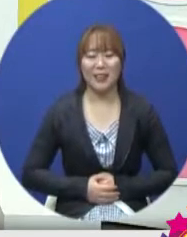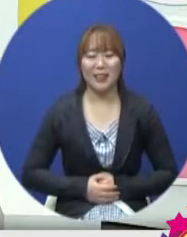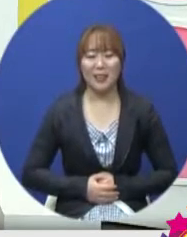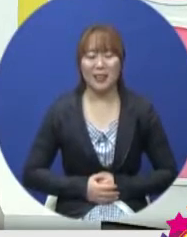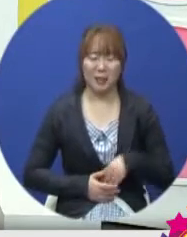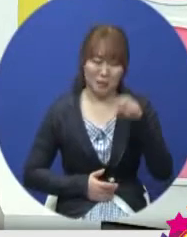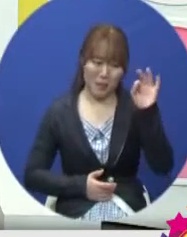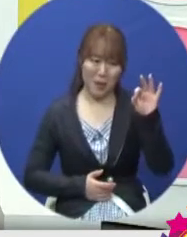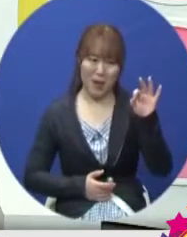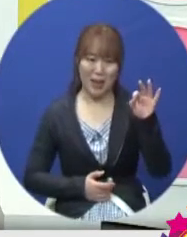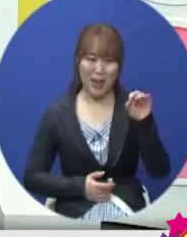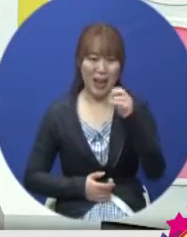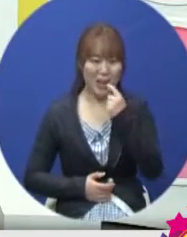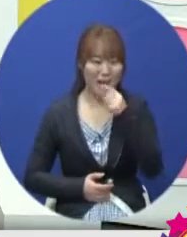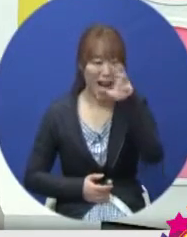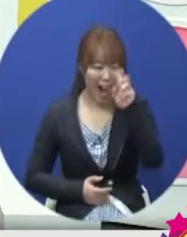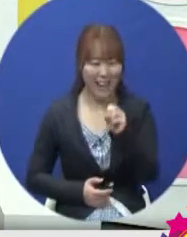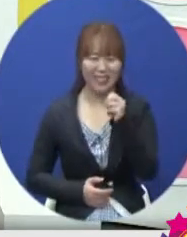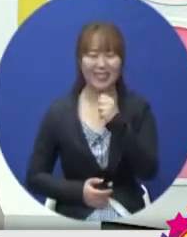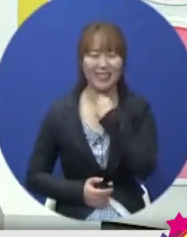보이면은 옆에서 입을 칵 물고 싶어.